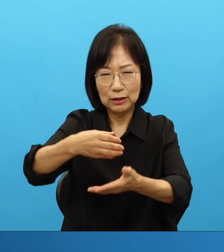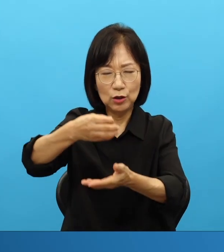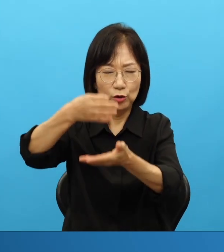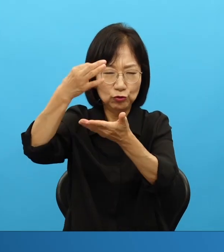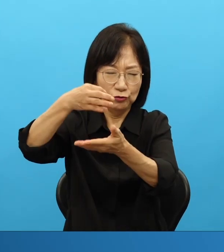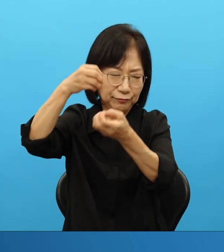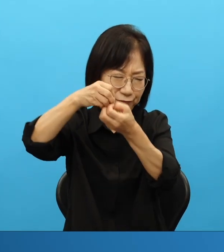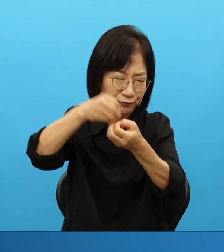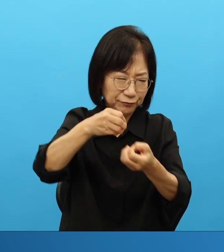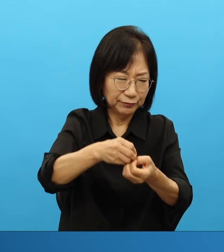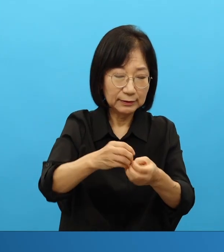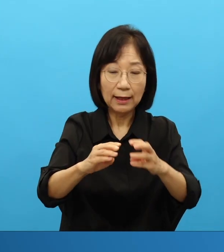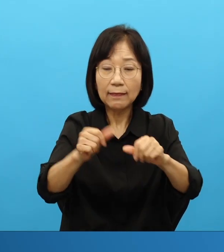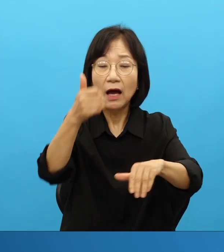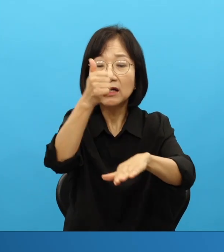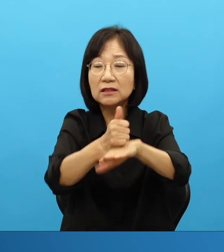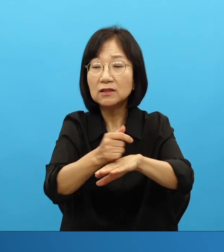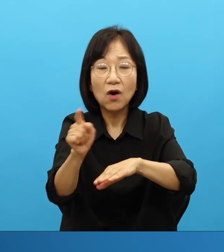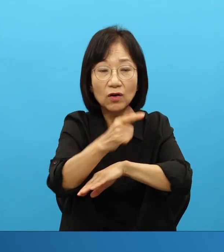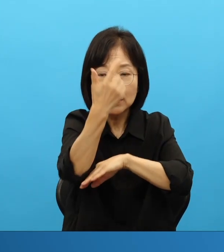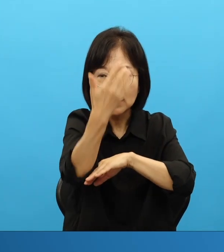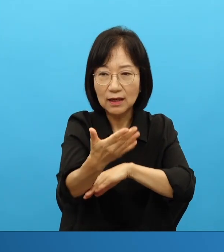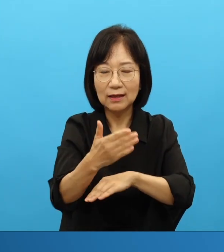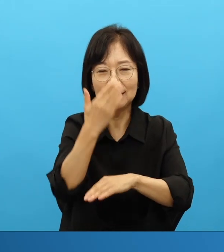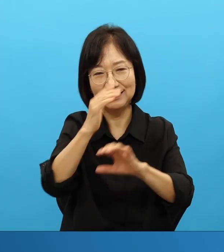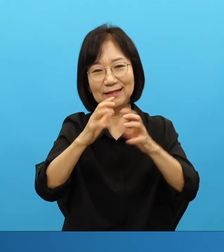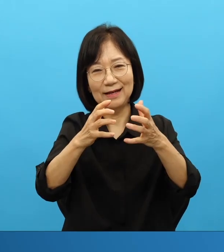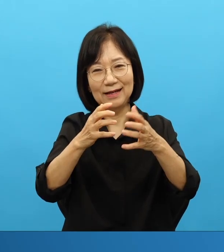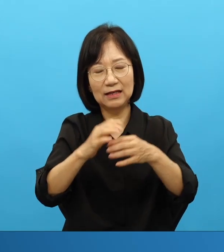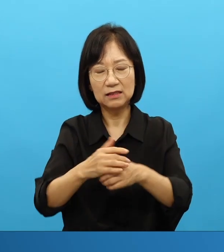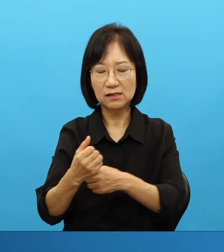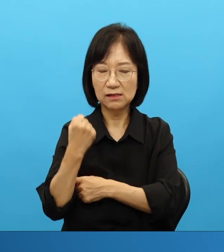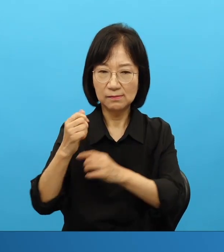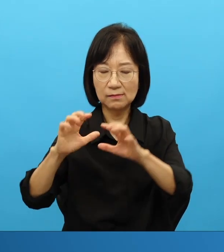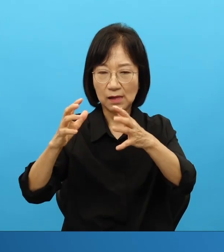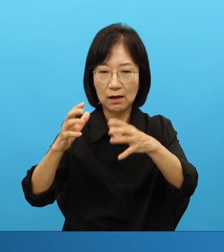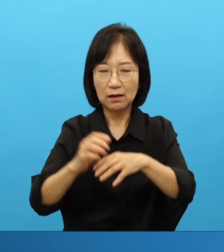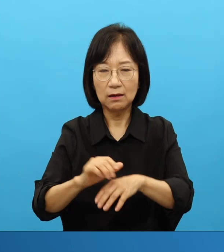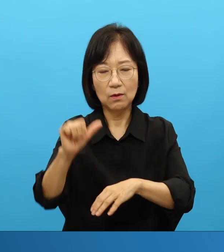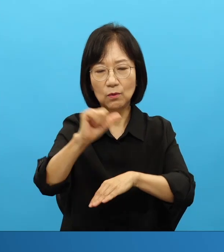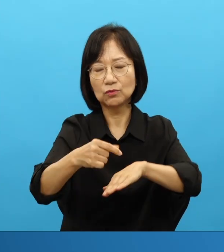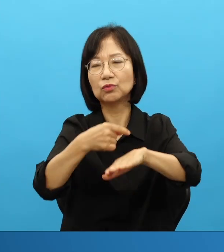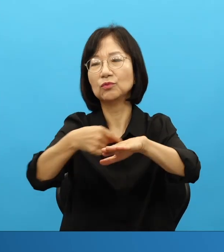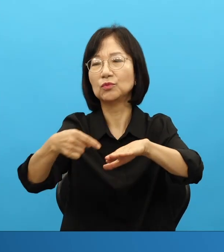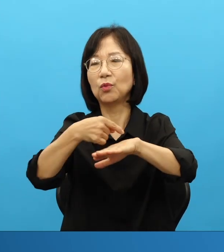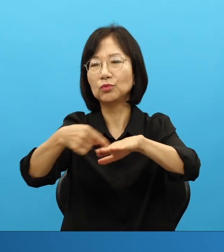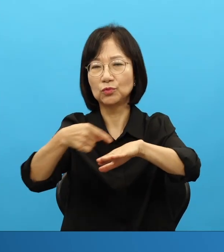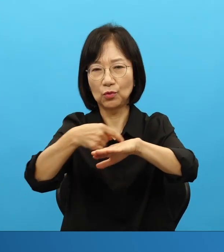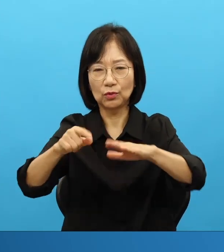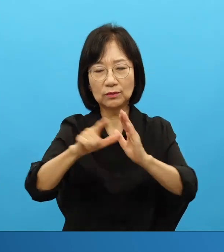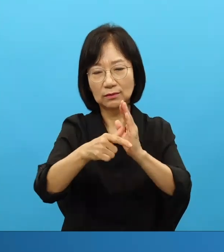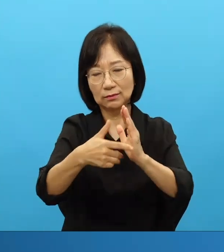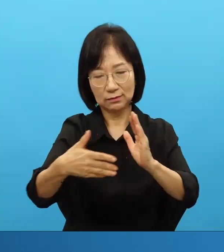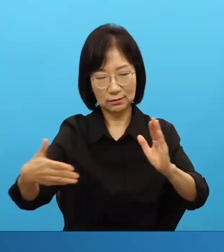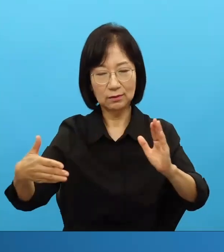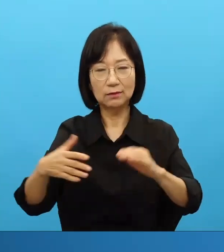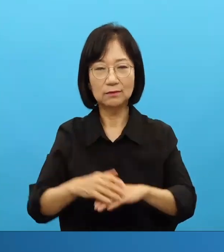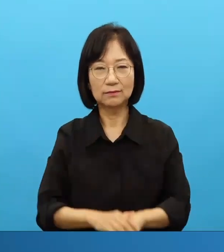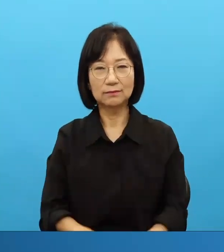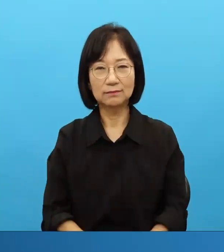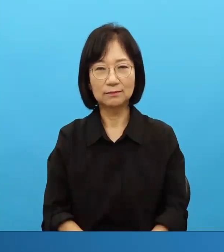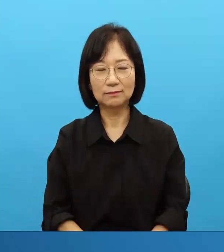이스라엘 회복 237 강대국 전도 회복입니다. 5천 종족 시대가 옵니다.